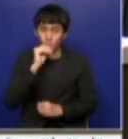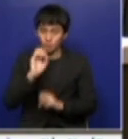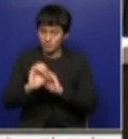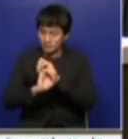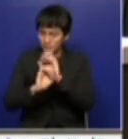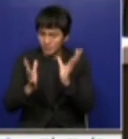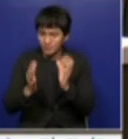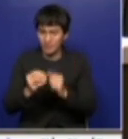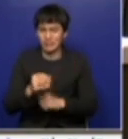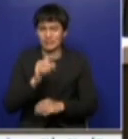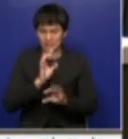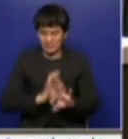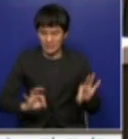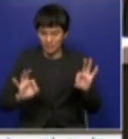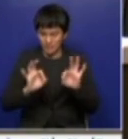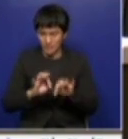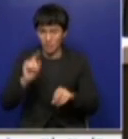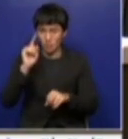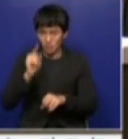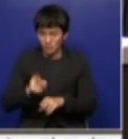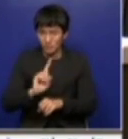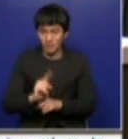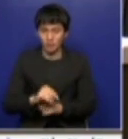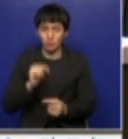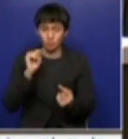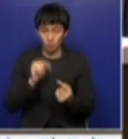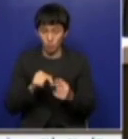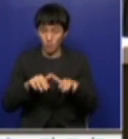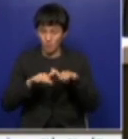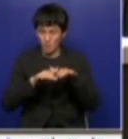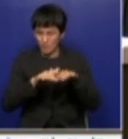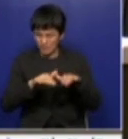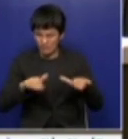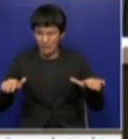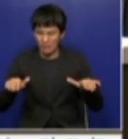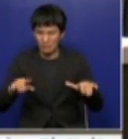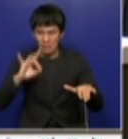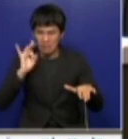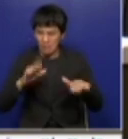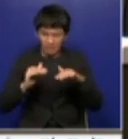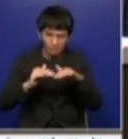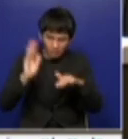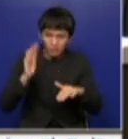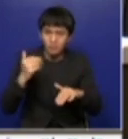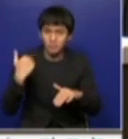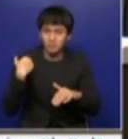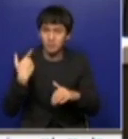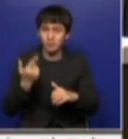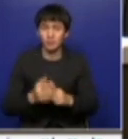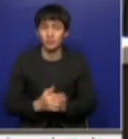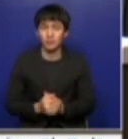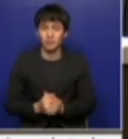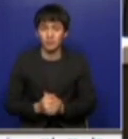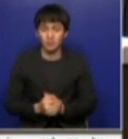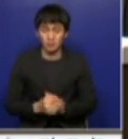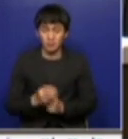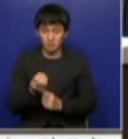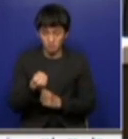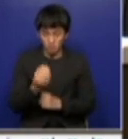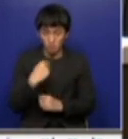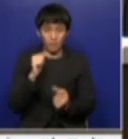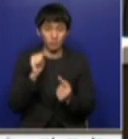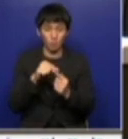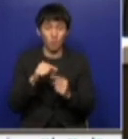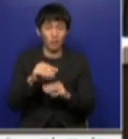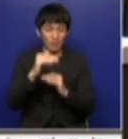การสอบข้อคิดจริงว่ามีการใช้มาตรการที่เกินกว่าเหตุหรือไม่แม้ท่านจะอ้างข้อกำหนด